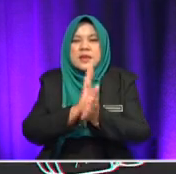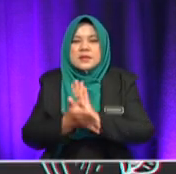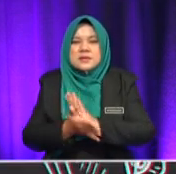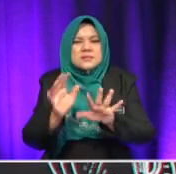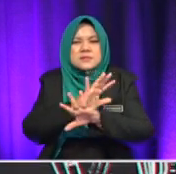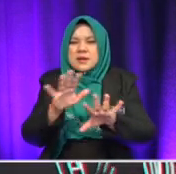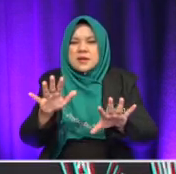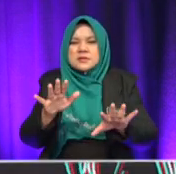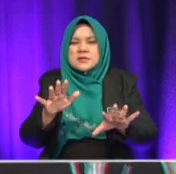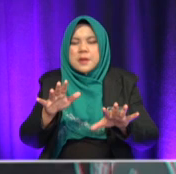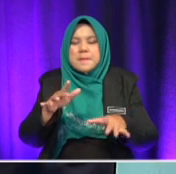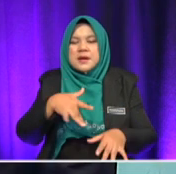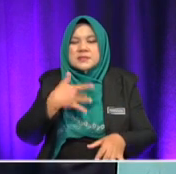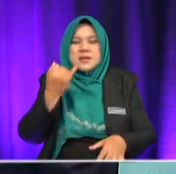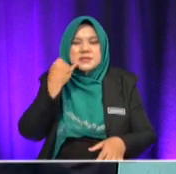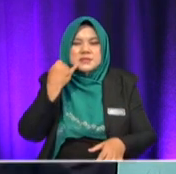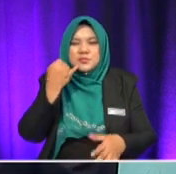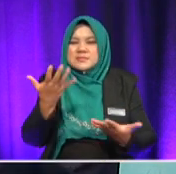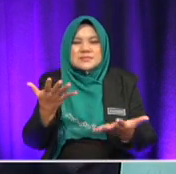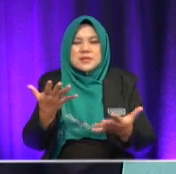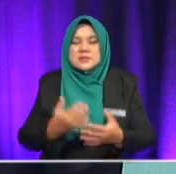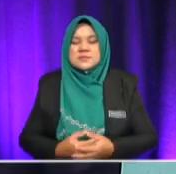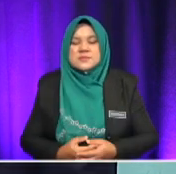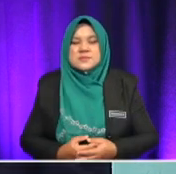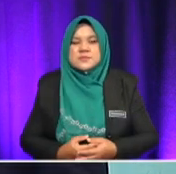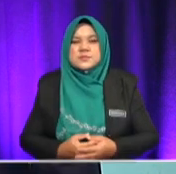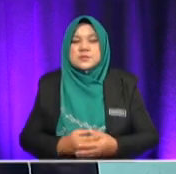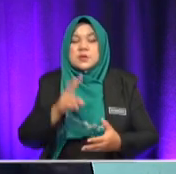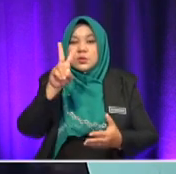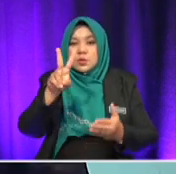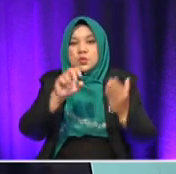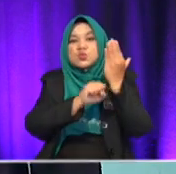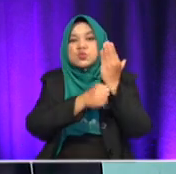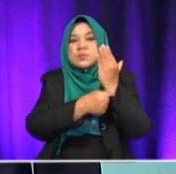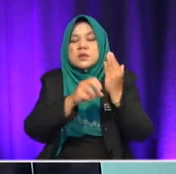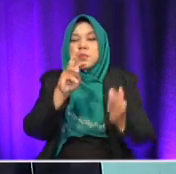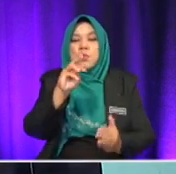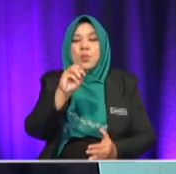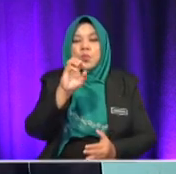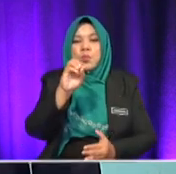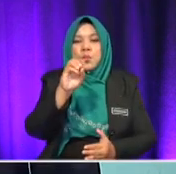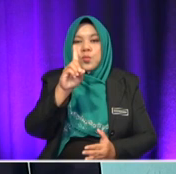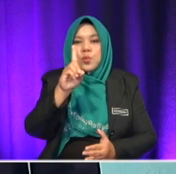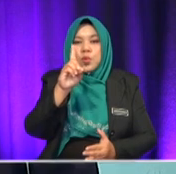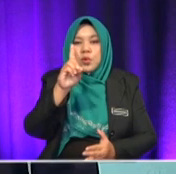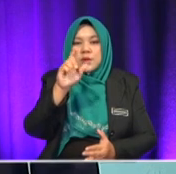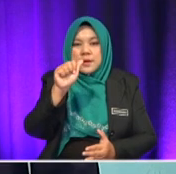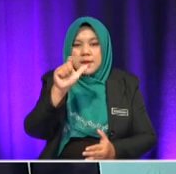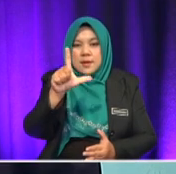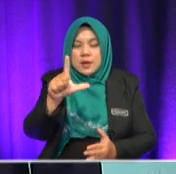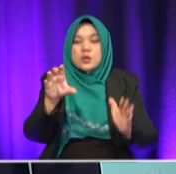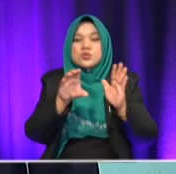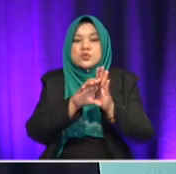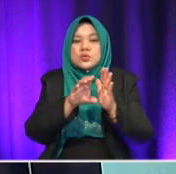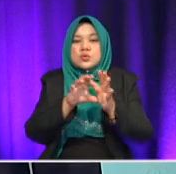iri hati ya oke itu yang kedua Sebagai sumber moda kalau orang itu memang miskin dia tidak menjaga ekonomi dia